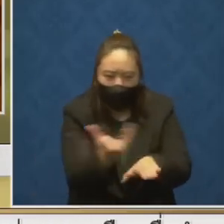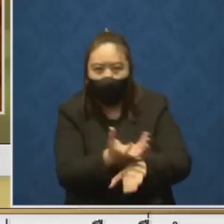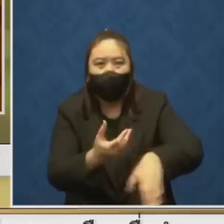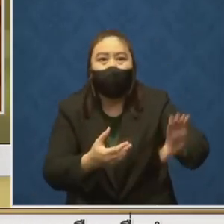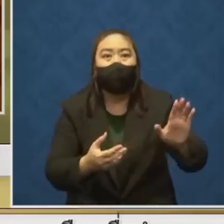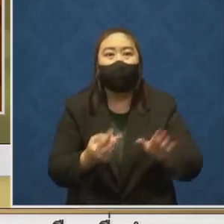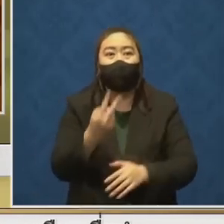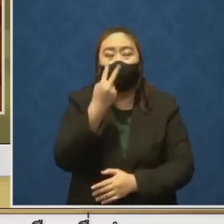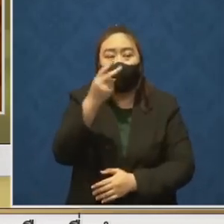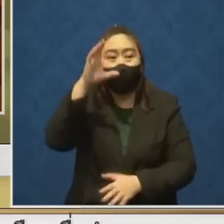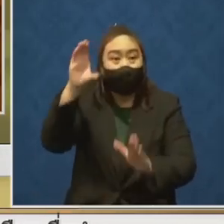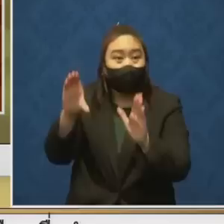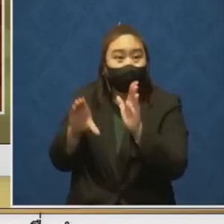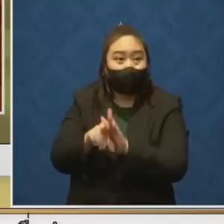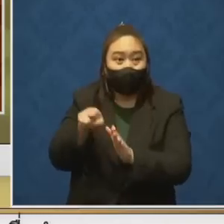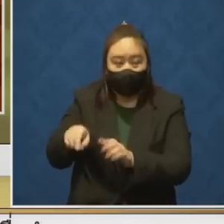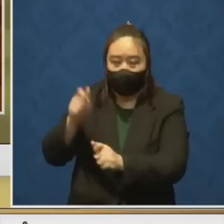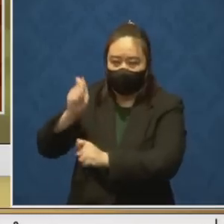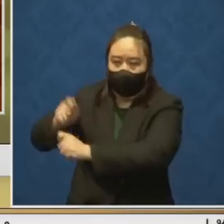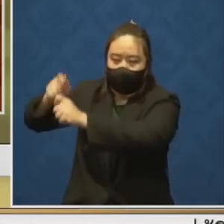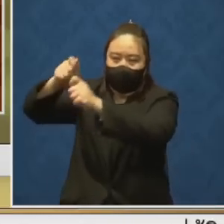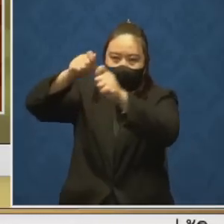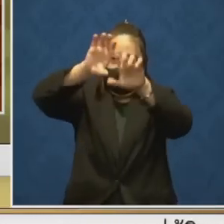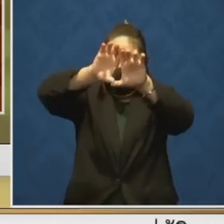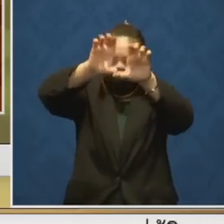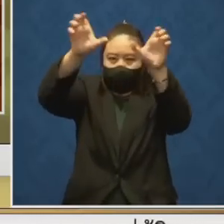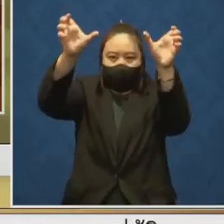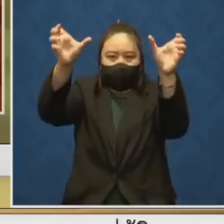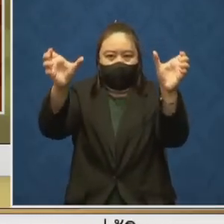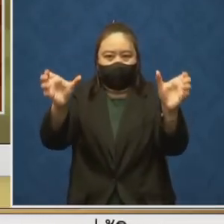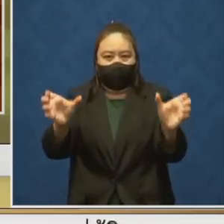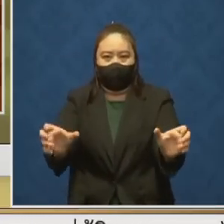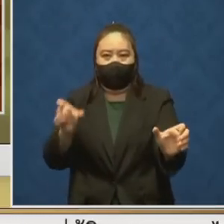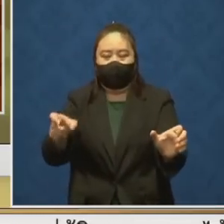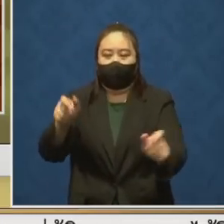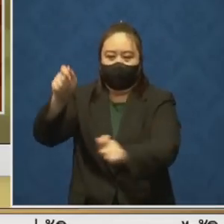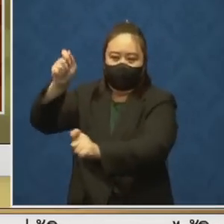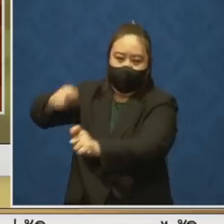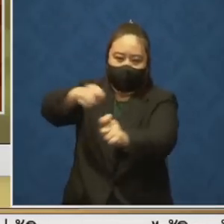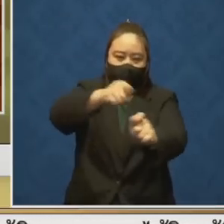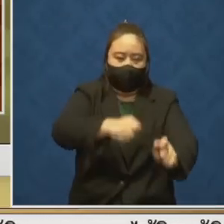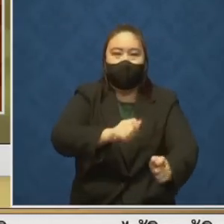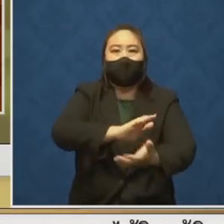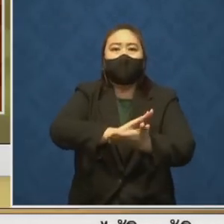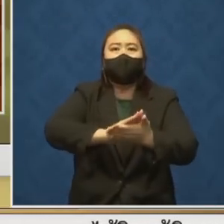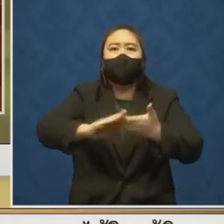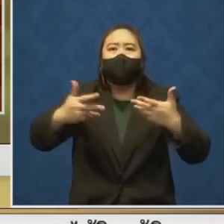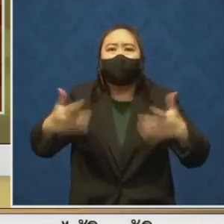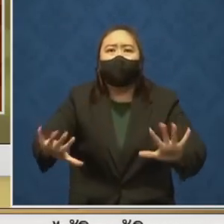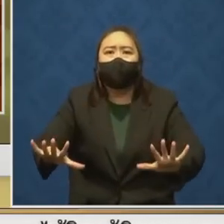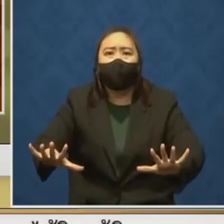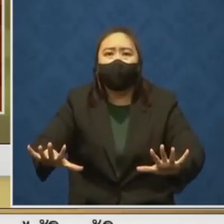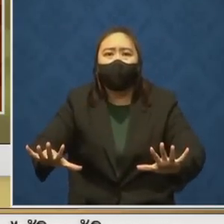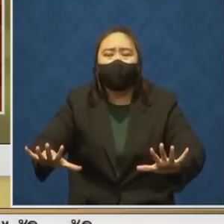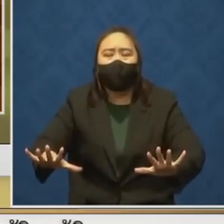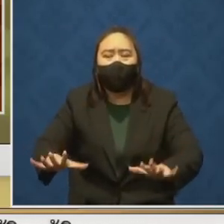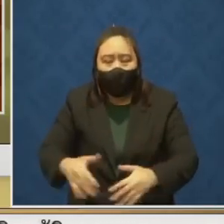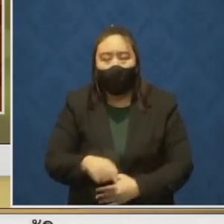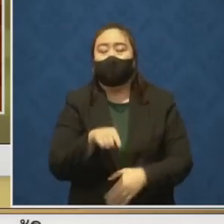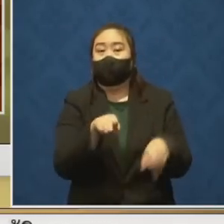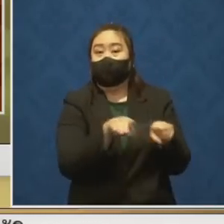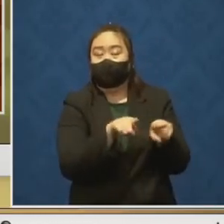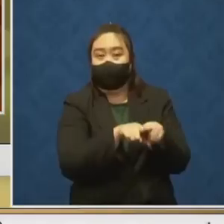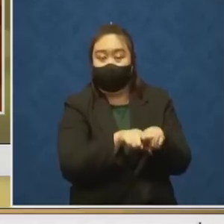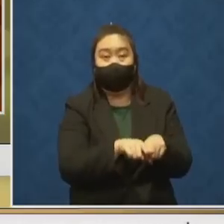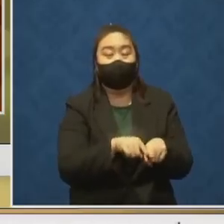มีการติดตั้งซุมเฉลิมพะเกีดเสร็จเรีบร้อยแล้วสอดคร้องกัที่ทฉัให้ทีมงานไปค้นภาพถ่ายทางอากาศจาก